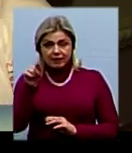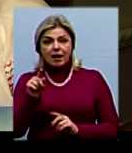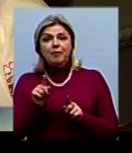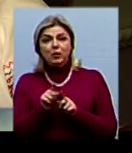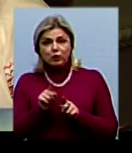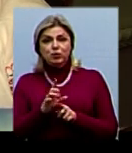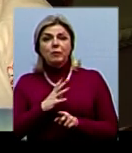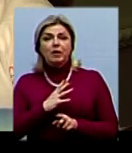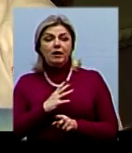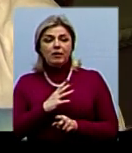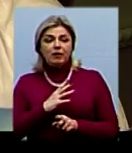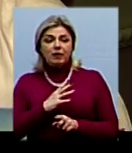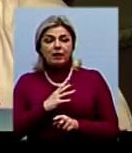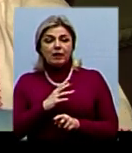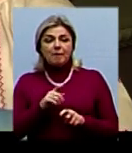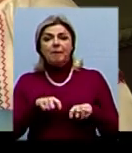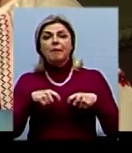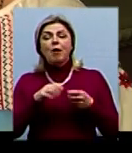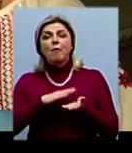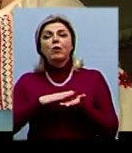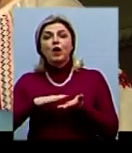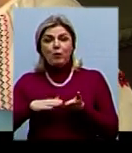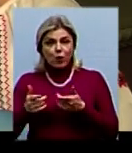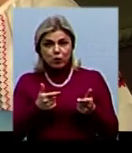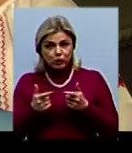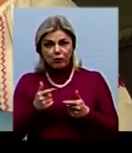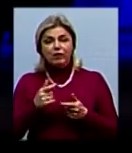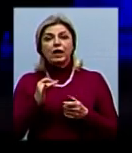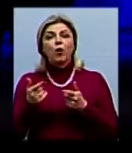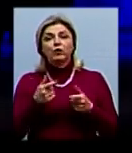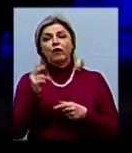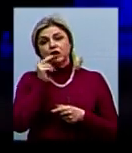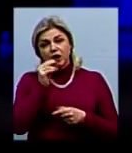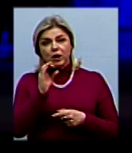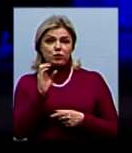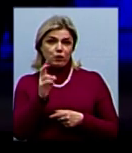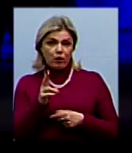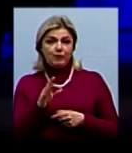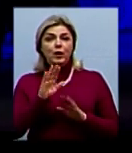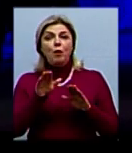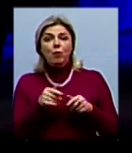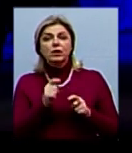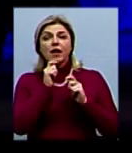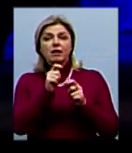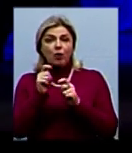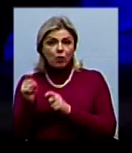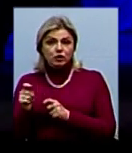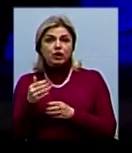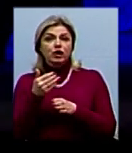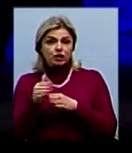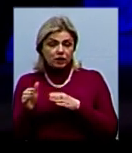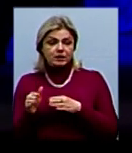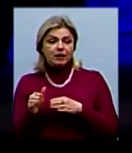військовим бутерброди, і набивала їм сок та чай. Після нагородження розпочалась друга частина.